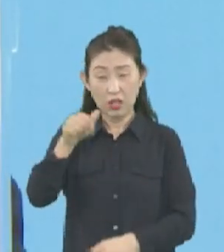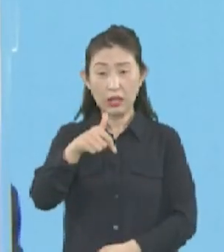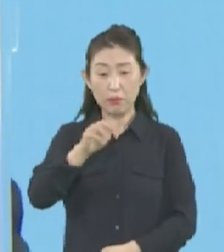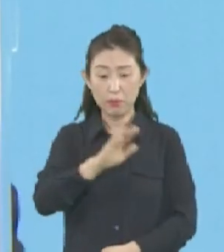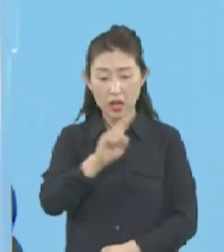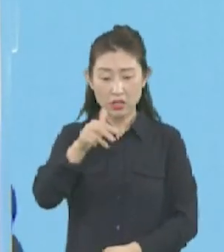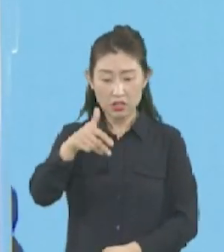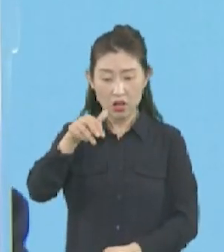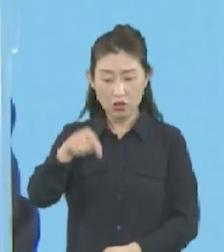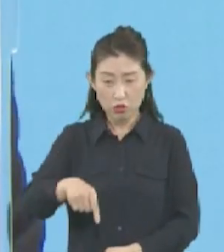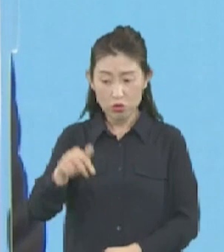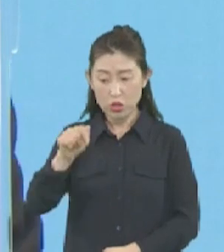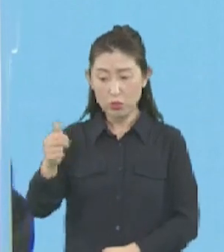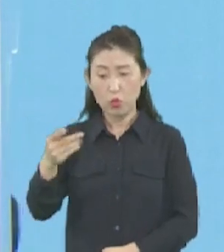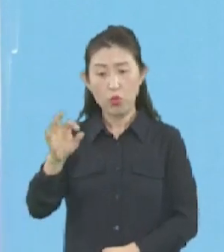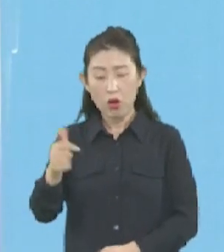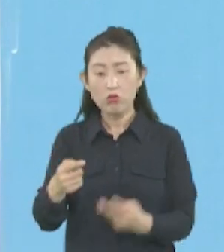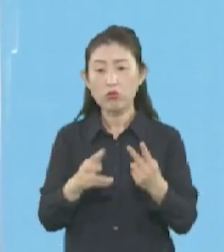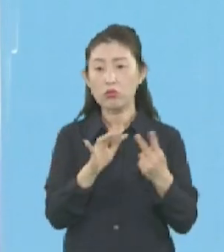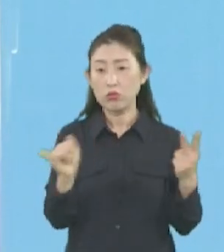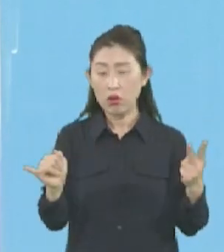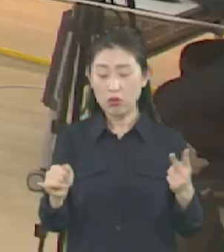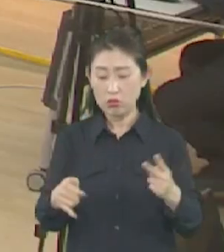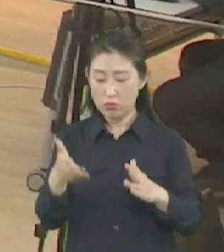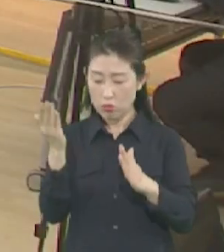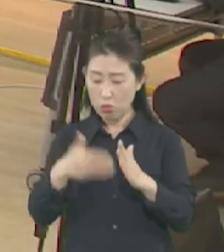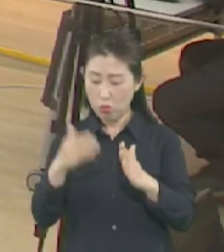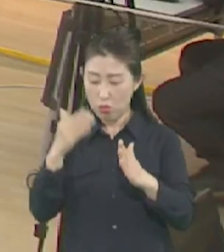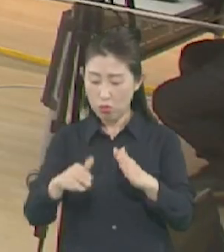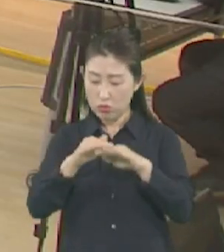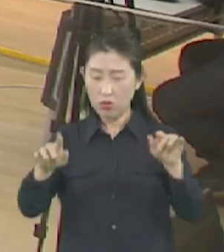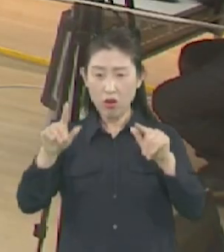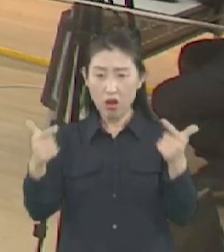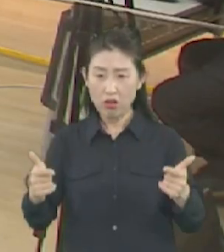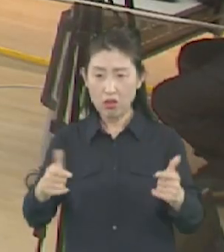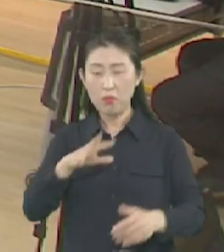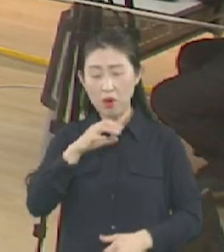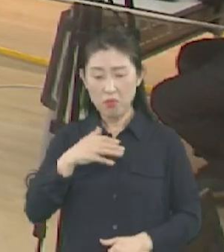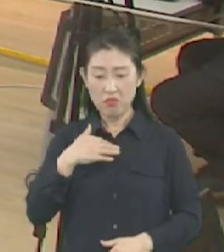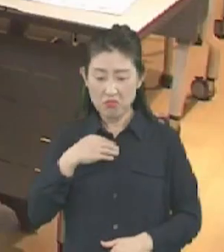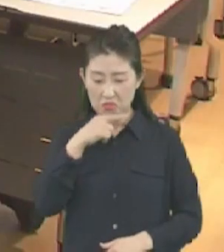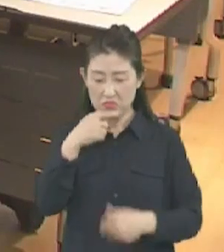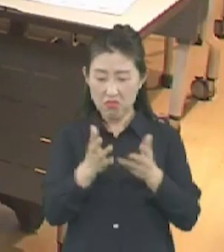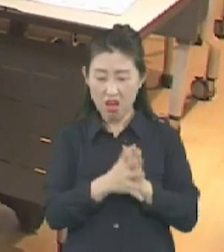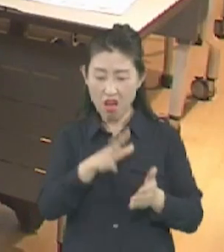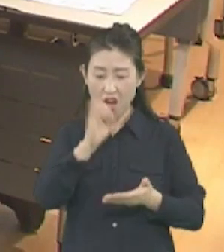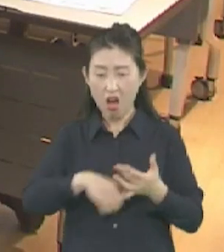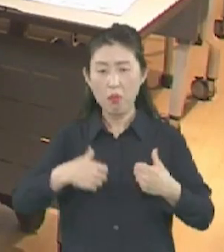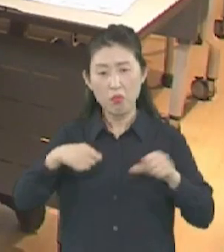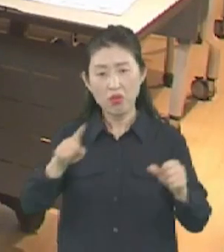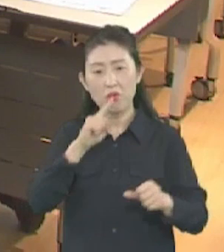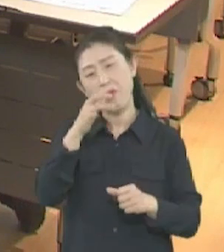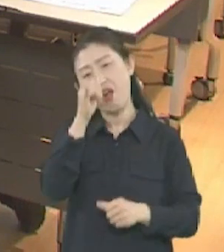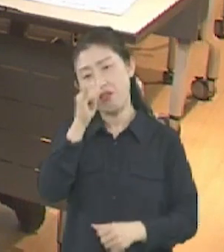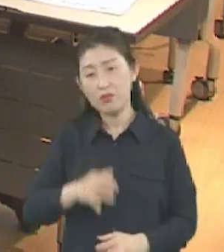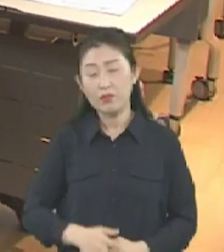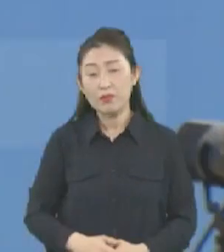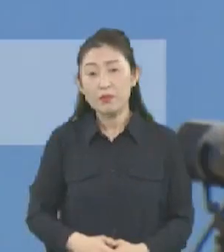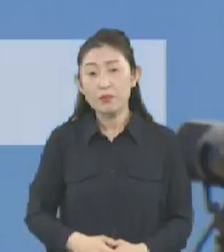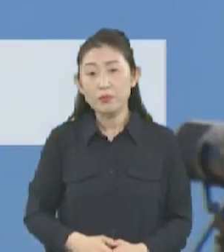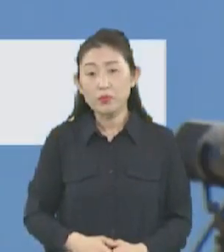두 예비 후보도 공정과 상식 원칙에 맞지 않다며 반박했고 탈당설까지 터져나왔습니다. 당